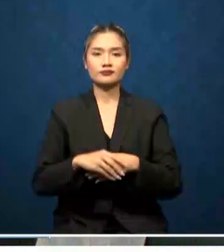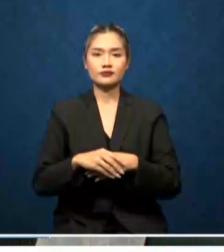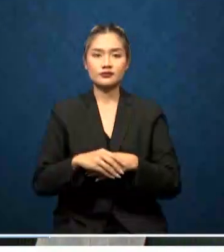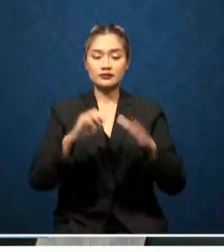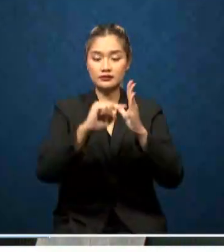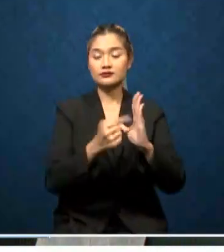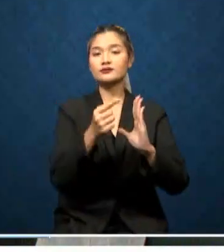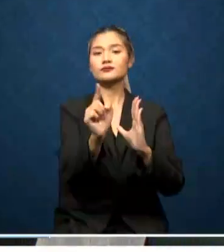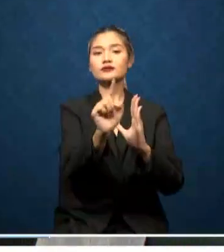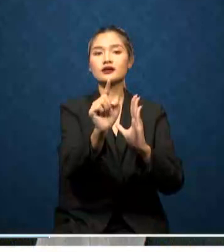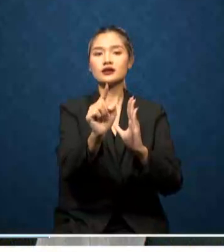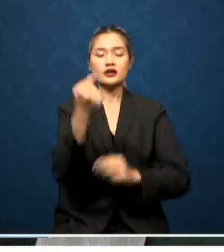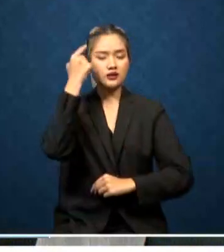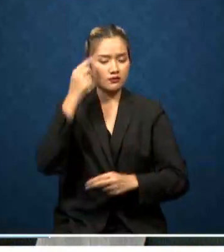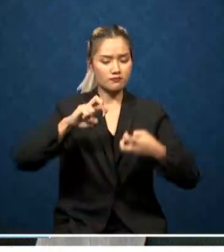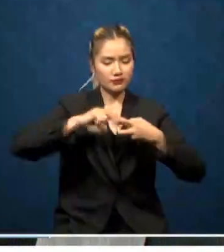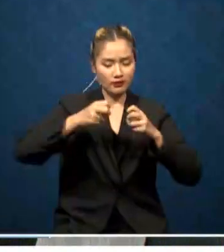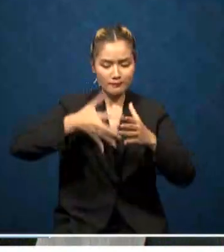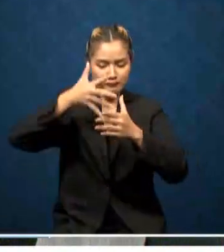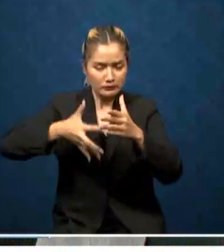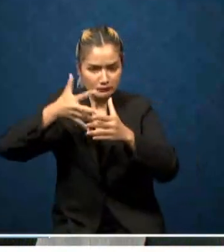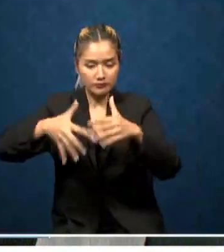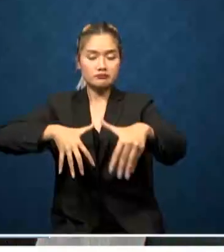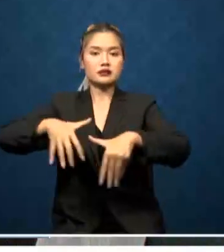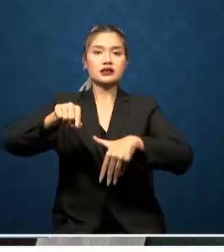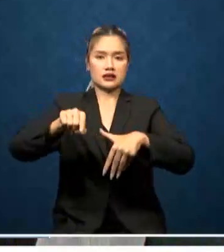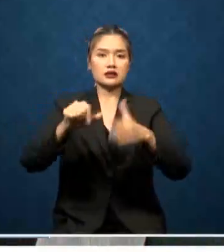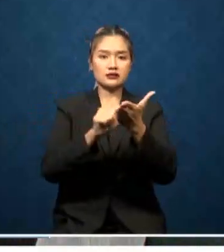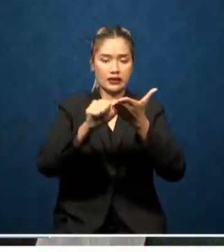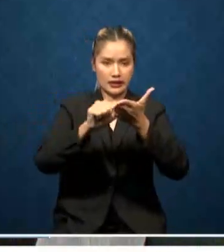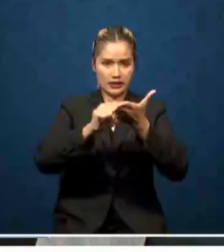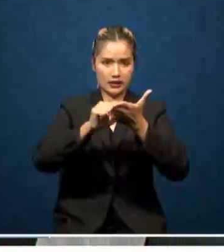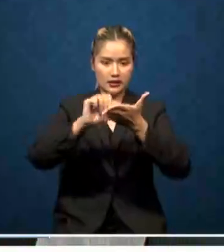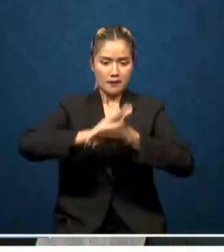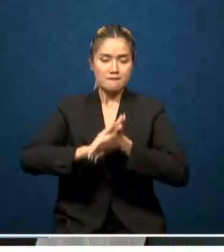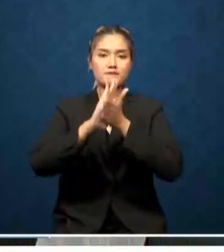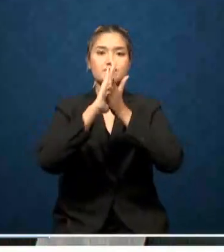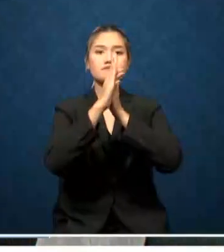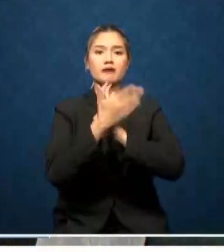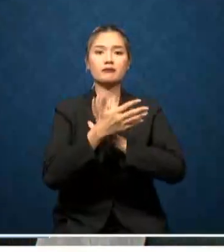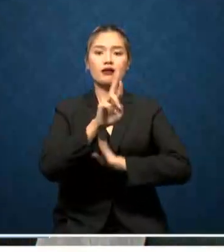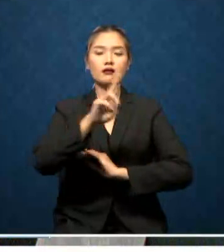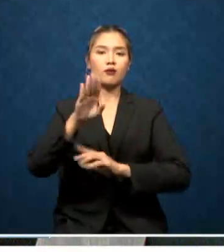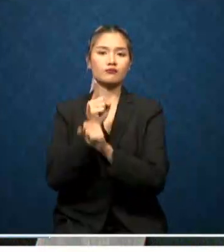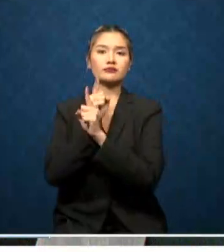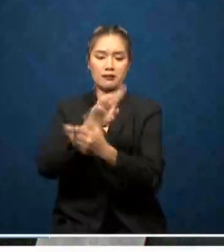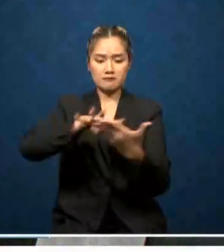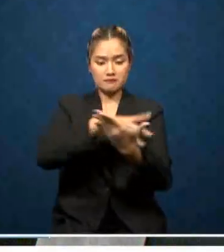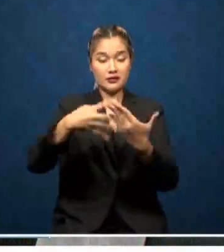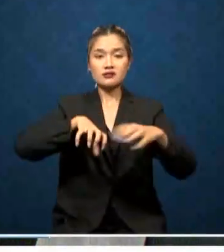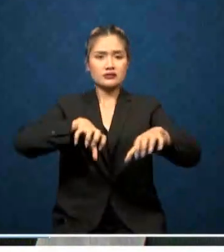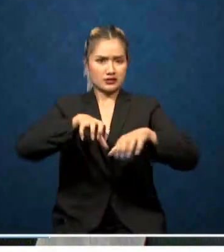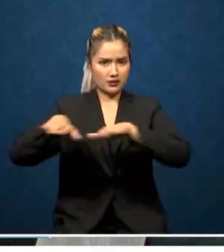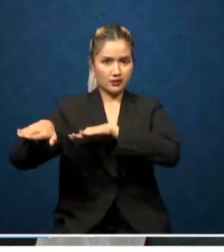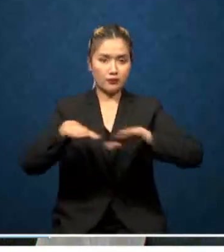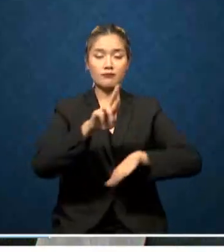ริ่มแก้ไขปัญหาความเดือดร้อนของประชาชนอย่างเป็นระบบอย่างที่ท่านคนในพิสิทธิ์ได้พูดแล้วในเรื่องระบบนี่สำคัญม